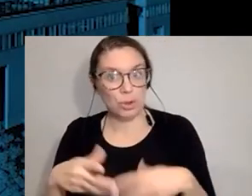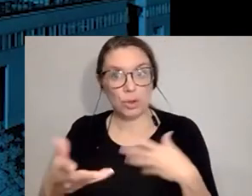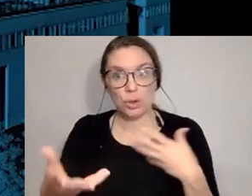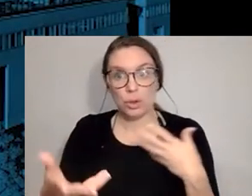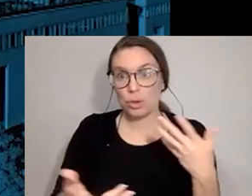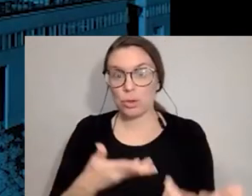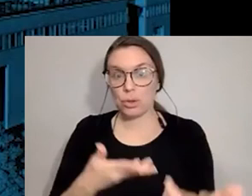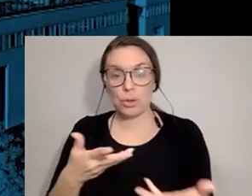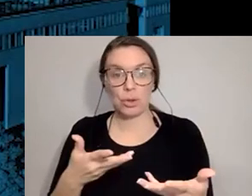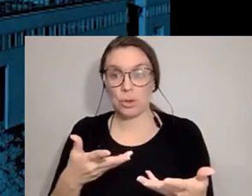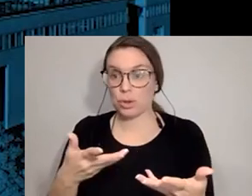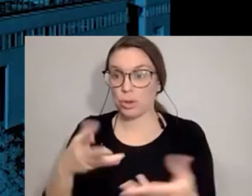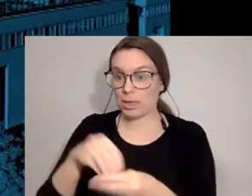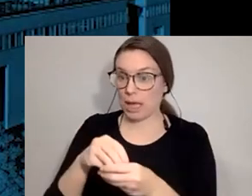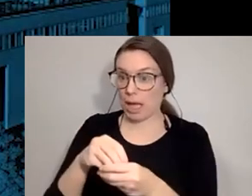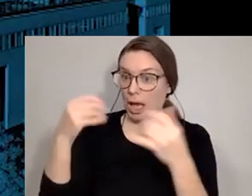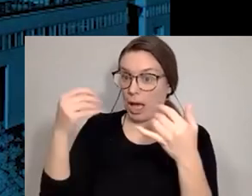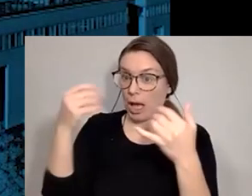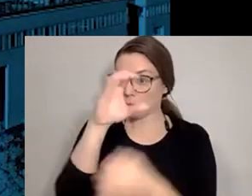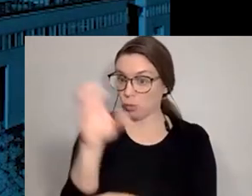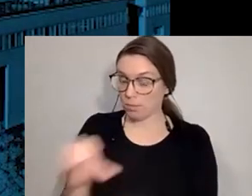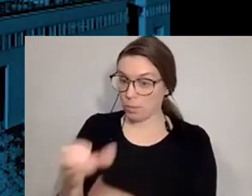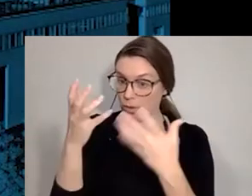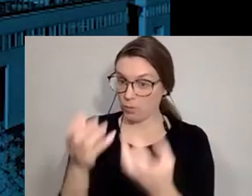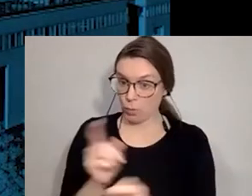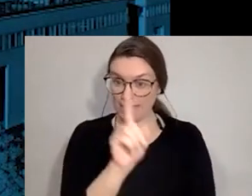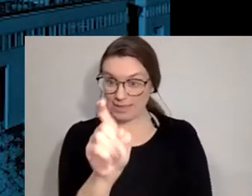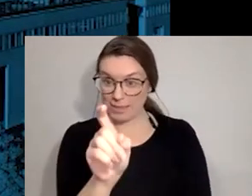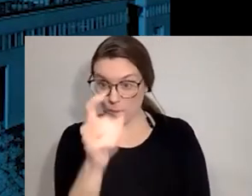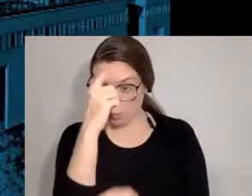de connecté qui aimerait poser une question aux panélistes